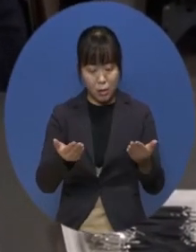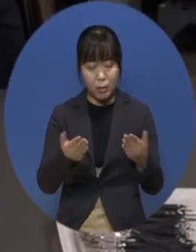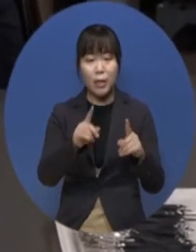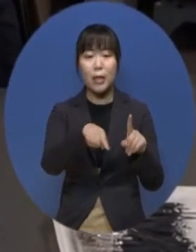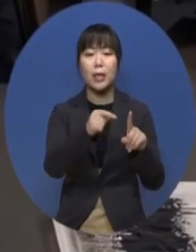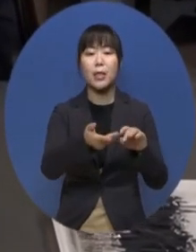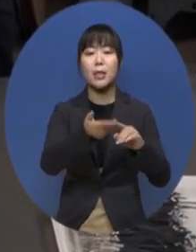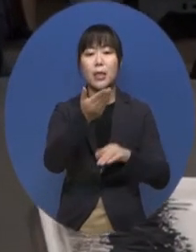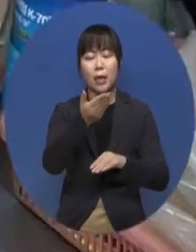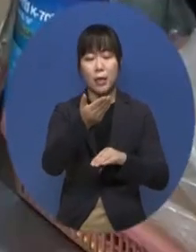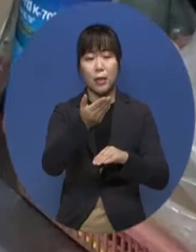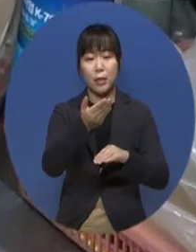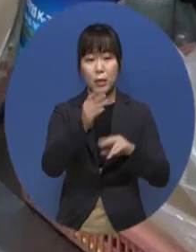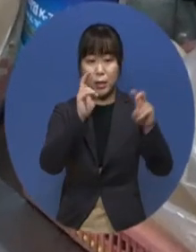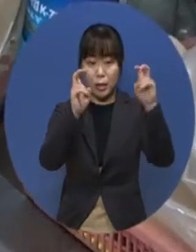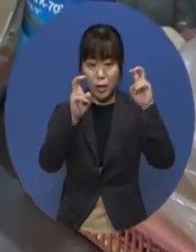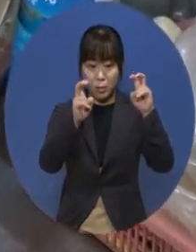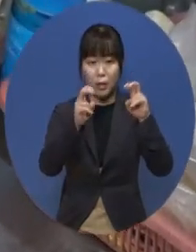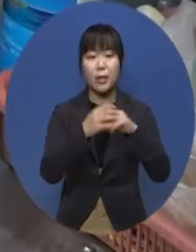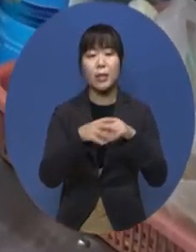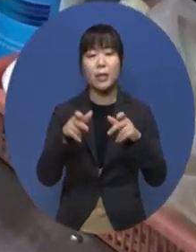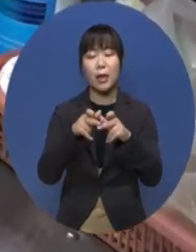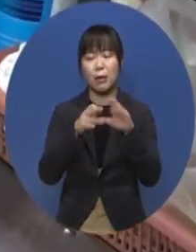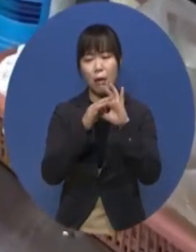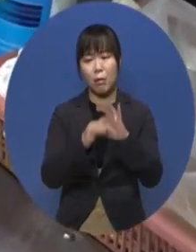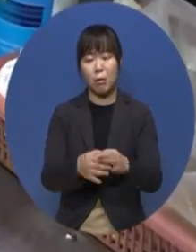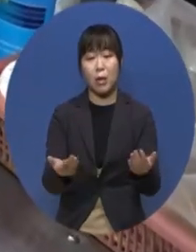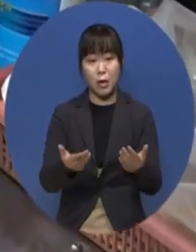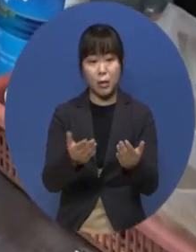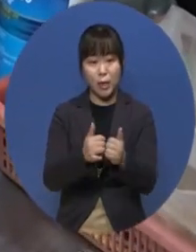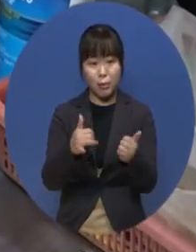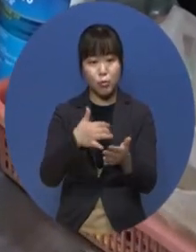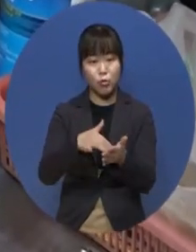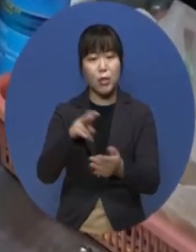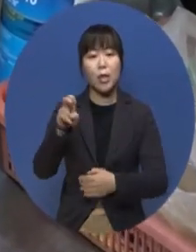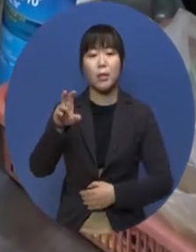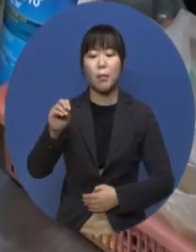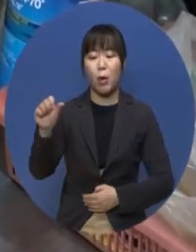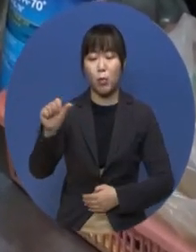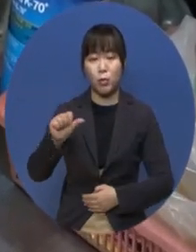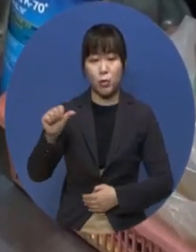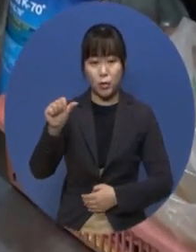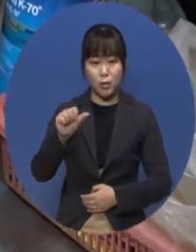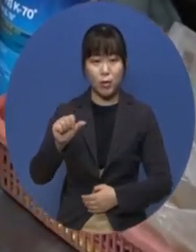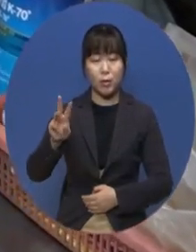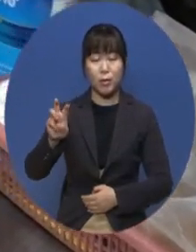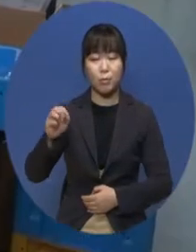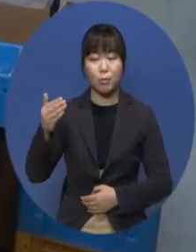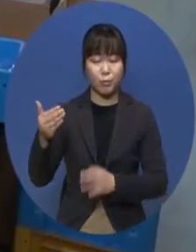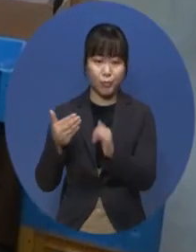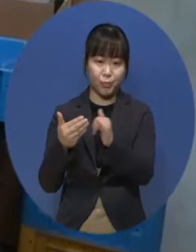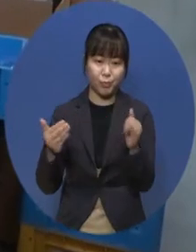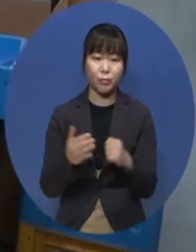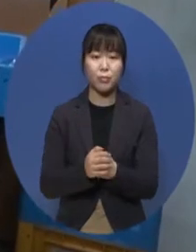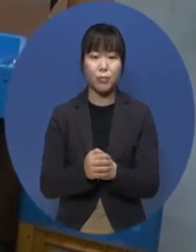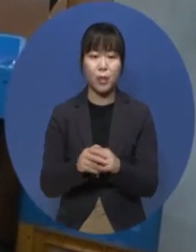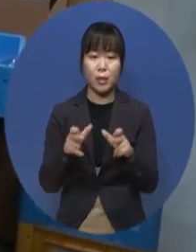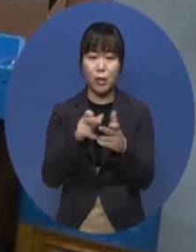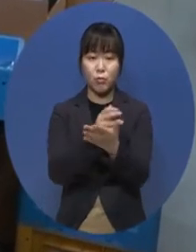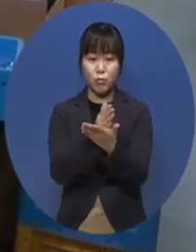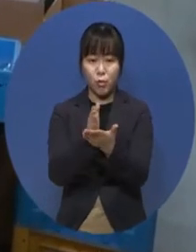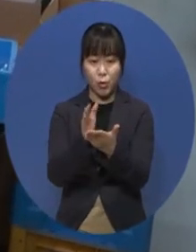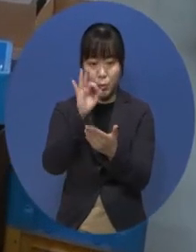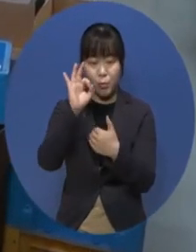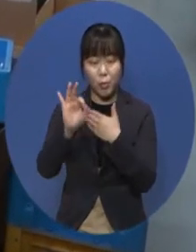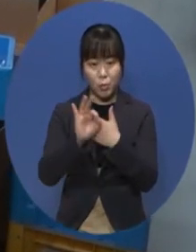이상인 기업체에서 고용한 장애인 상시 근로자는 모두 20만 5,039명입니다. 장애 유형별